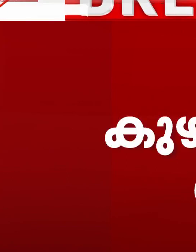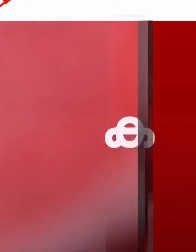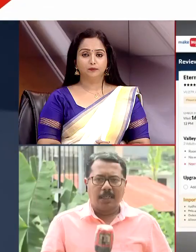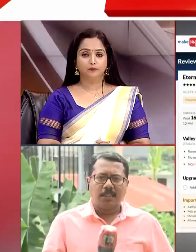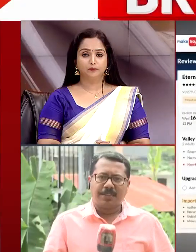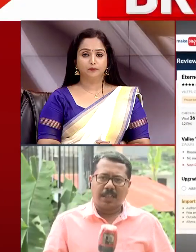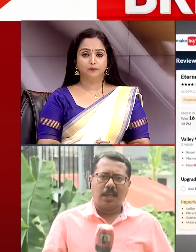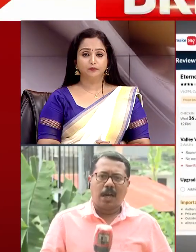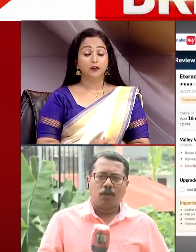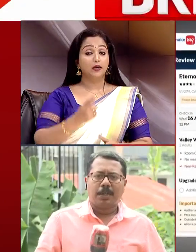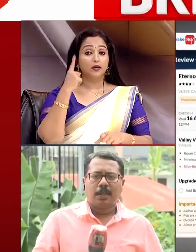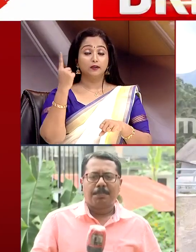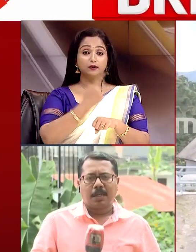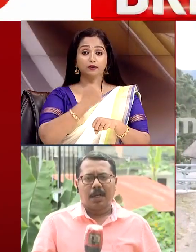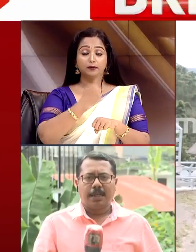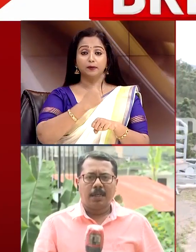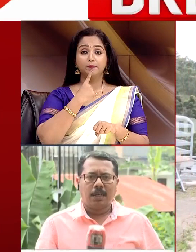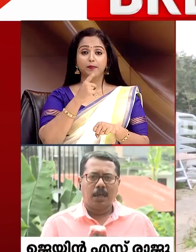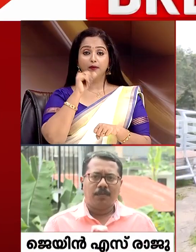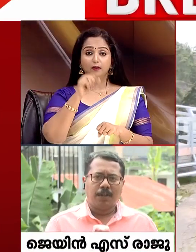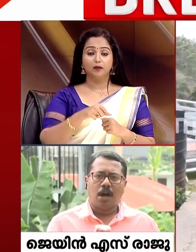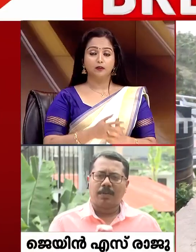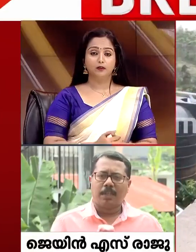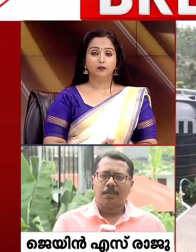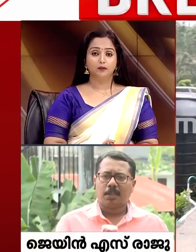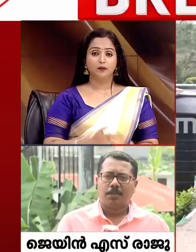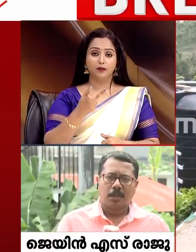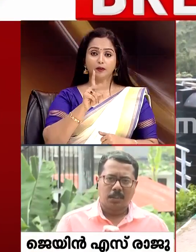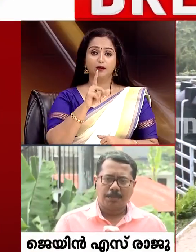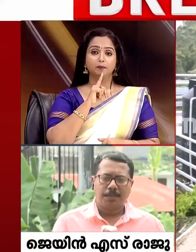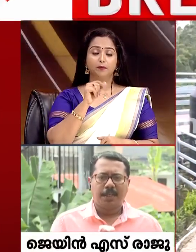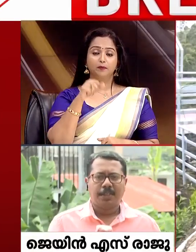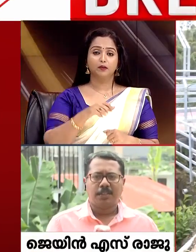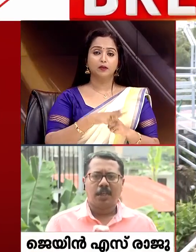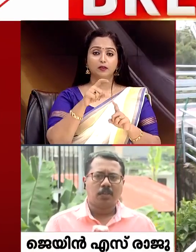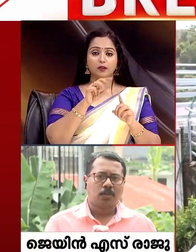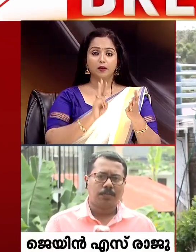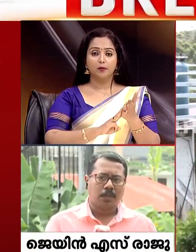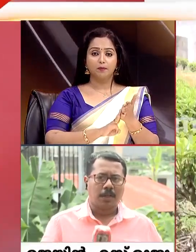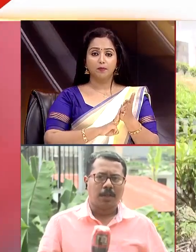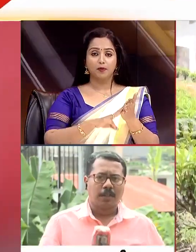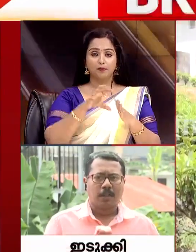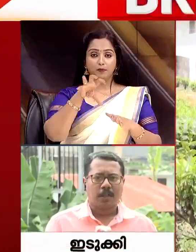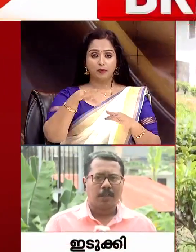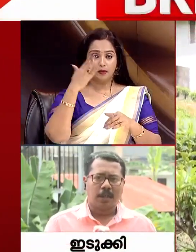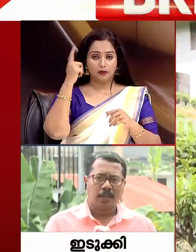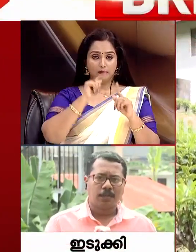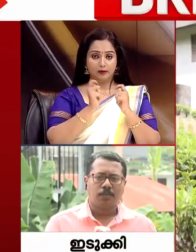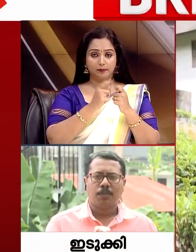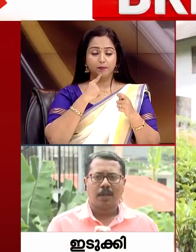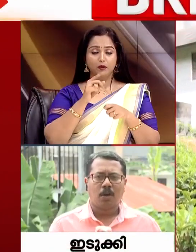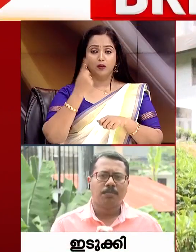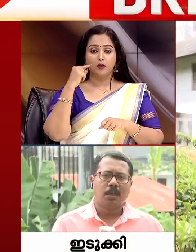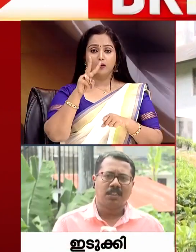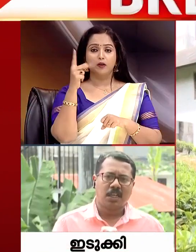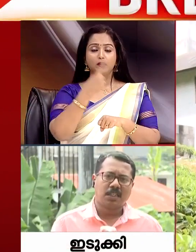തീർച്ചയായിട്ടും, അതായത് കഴിഞ്ഞ ദിവസങ്ങളിൽ ആരോപിക്കപ്പെട്ട കാര്യങ്ങൾ വീണ്ടും ആവർത്തിക്കുക മാത്രമാണ് സി പി എമ്മിൻ്റെ ഇടുക്കി ജില്ലാ നേതൃത്വം നൽകിയിരിക്കുന്നത്. കഴിഞ്ഞ 2 ദിവസം